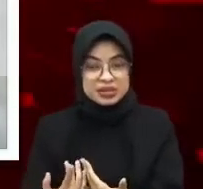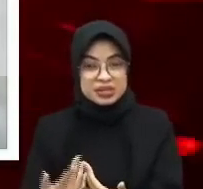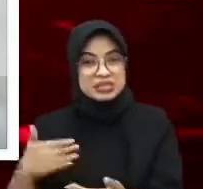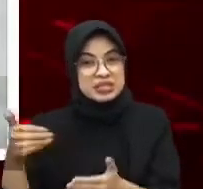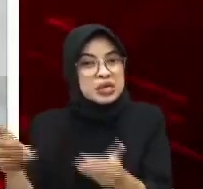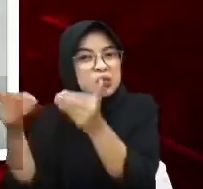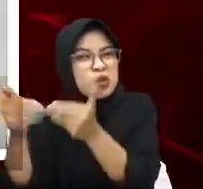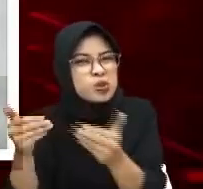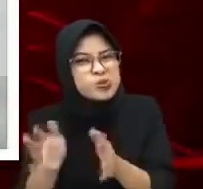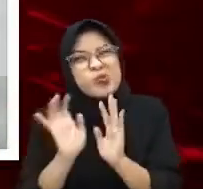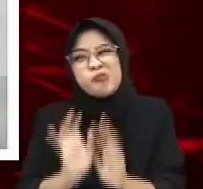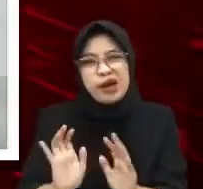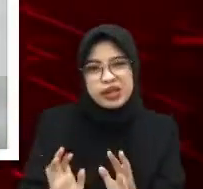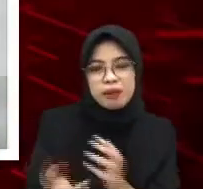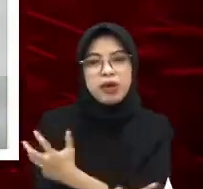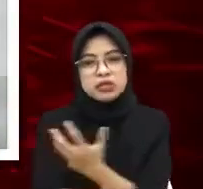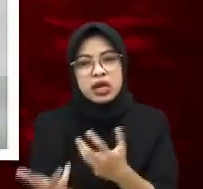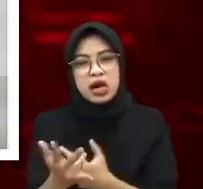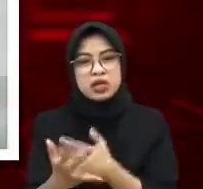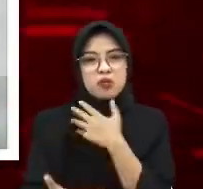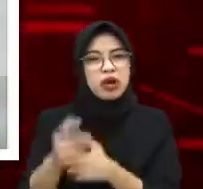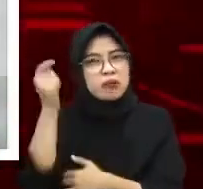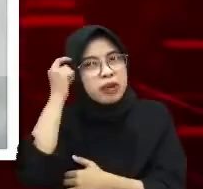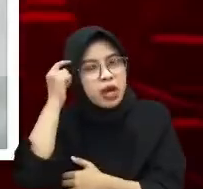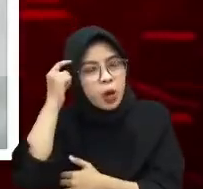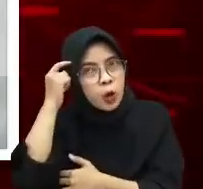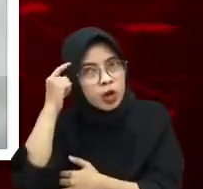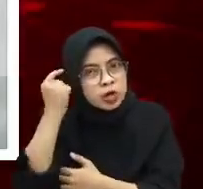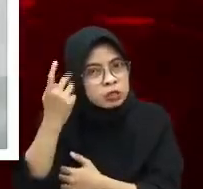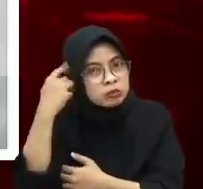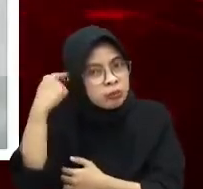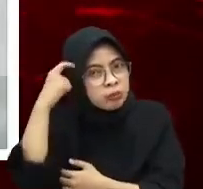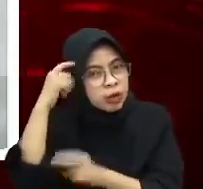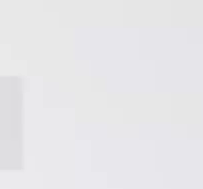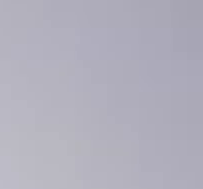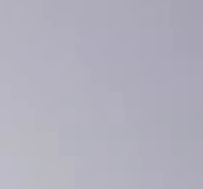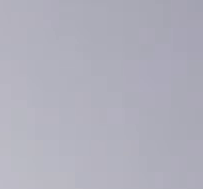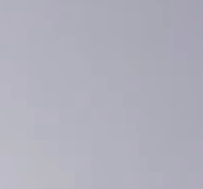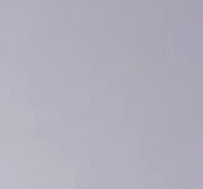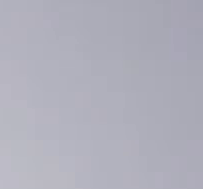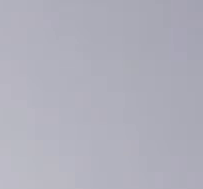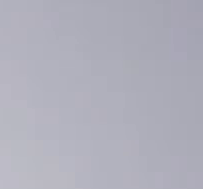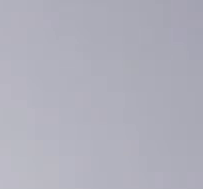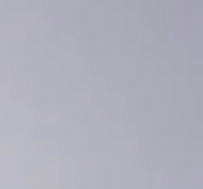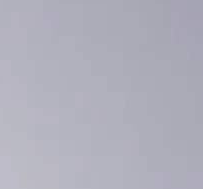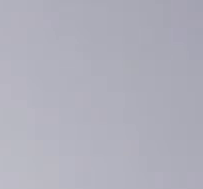di sebagian masyarakat yang kurang berpikir kritis dalam menerima informasi.